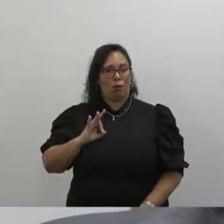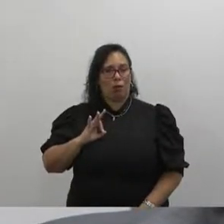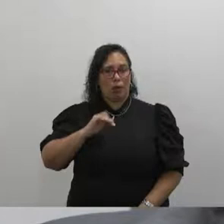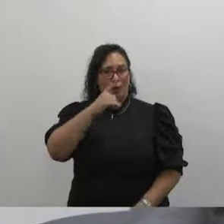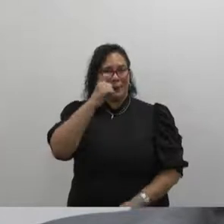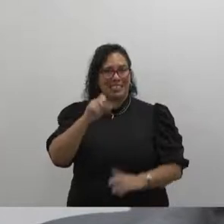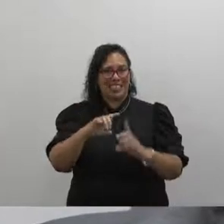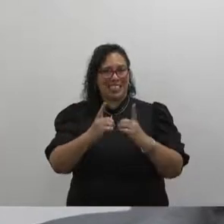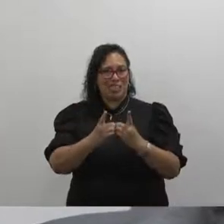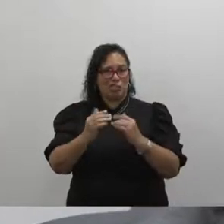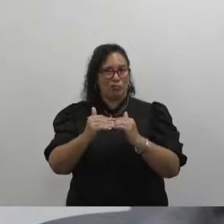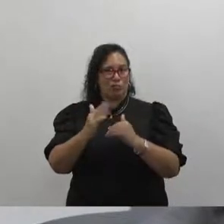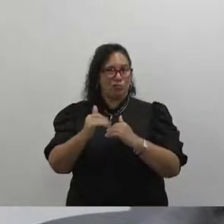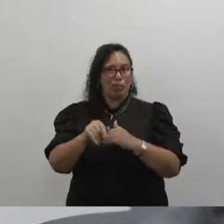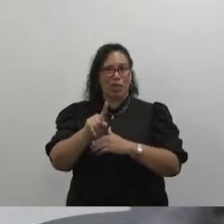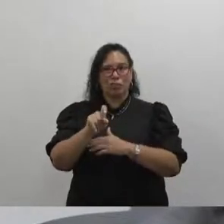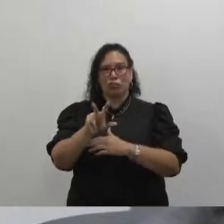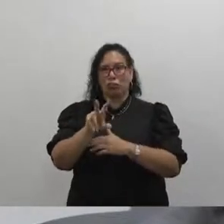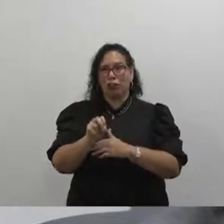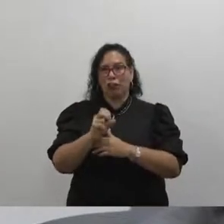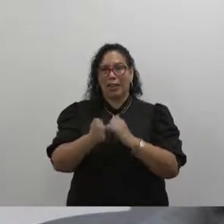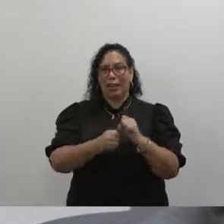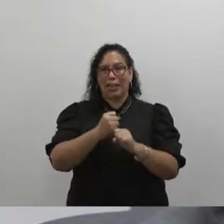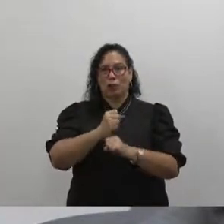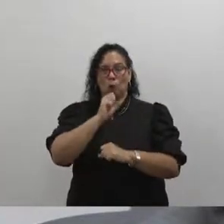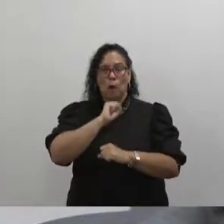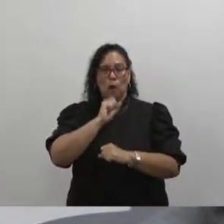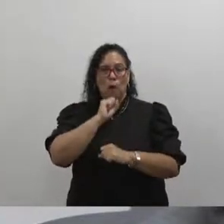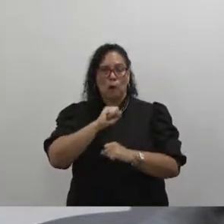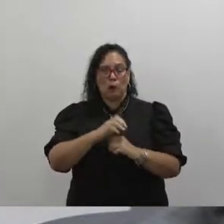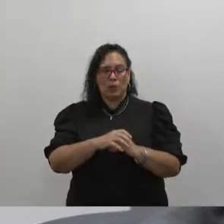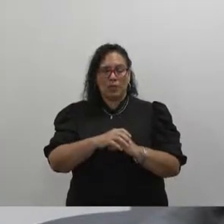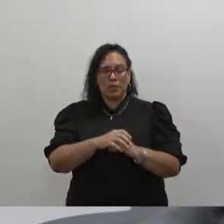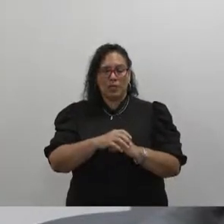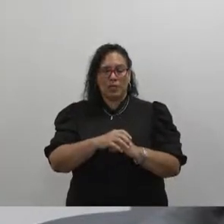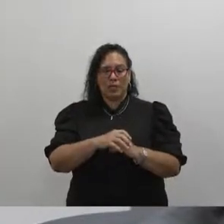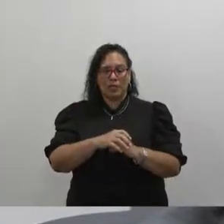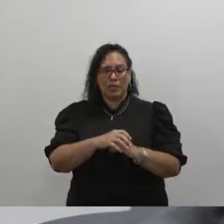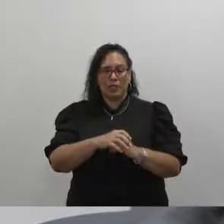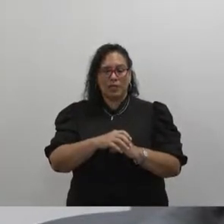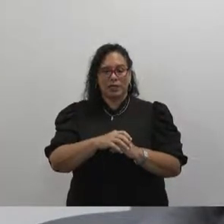vây miền vây you mà rồi lớn mà rồi ham sập chấm